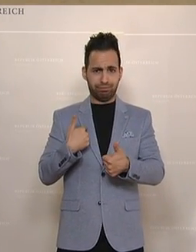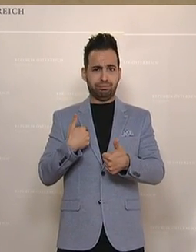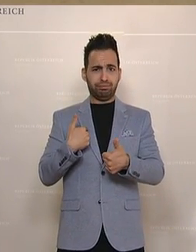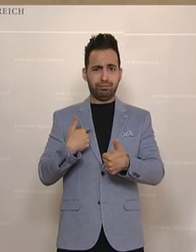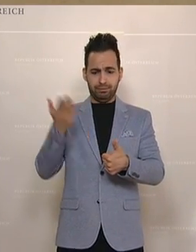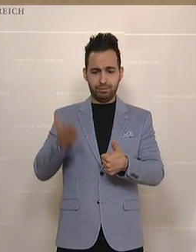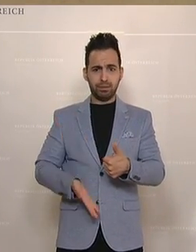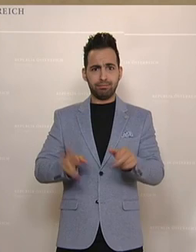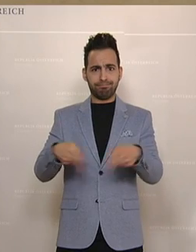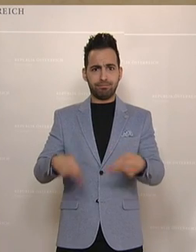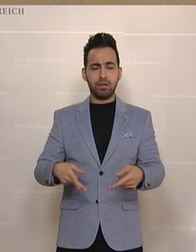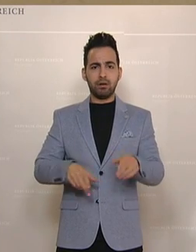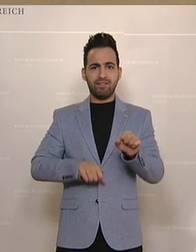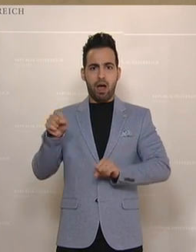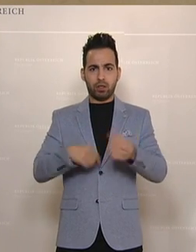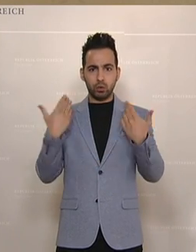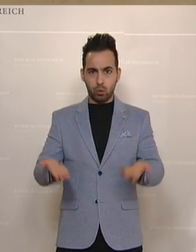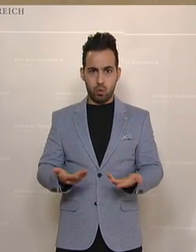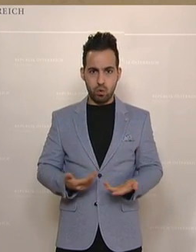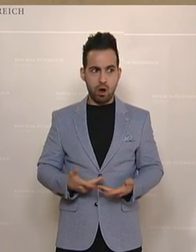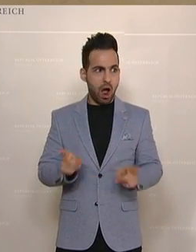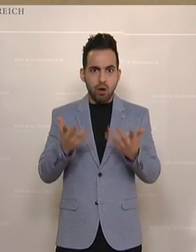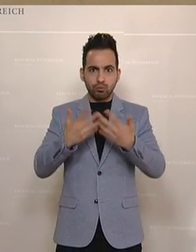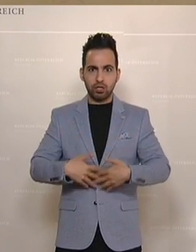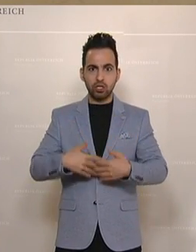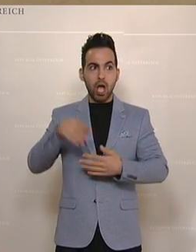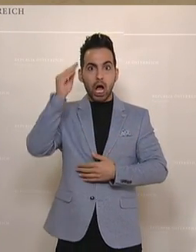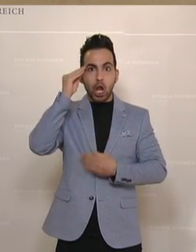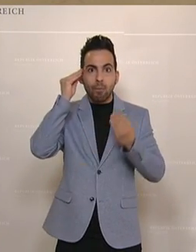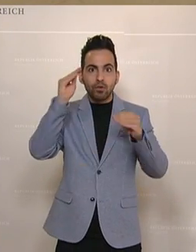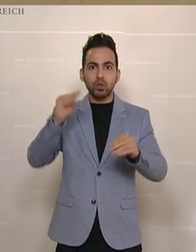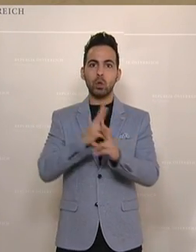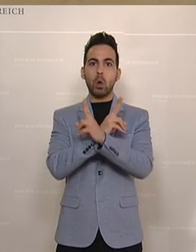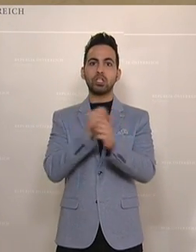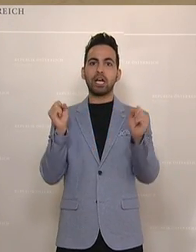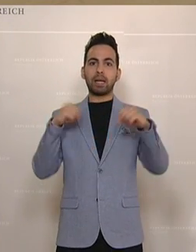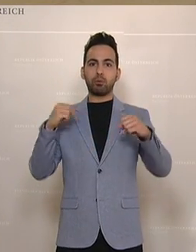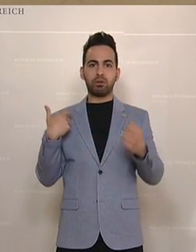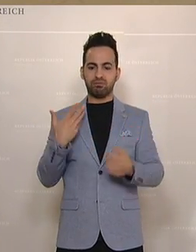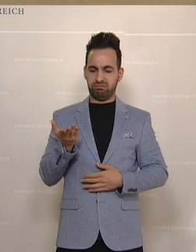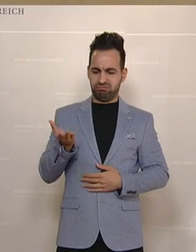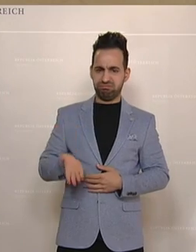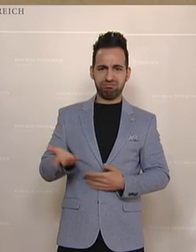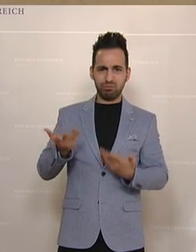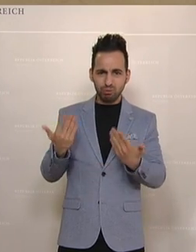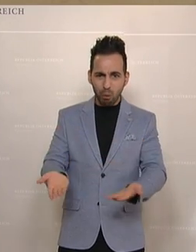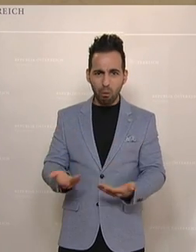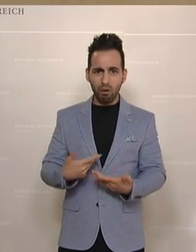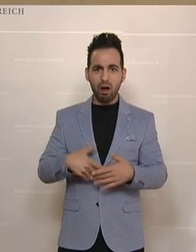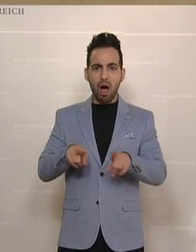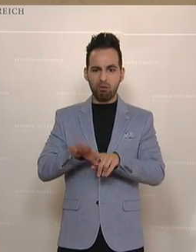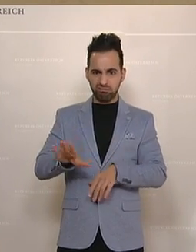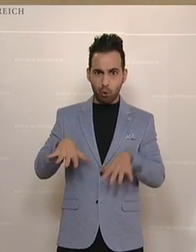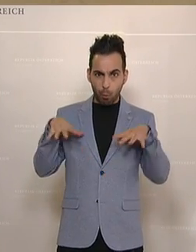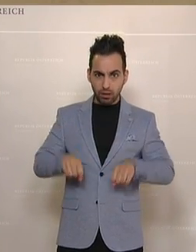beispielsloses Vorgehen vom Herrn Bundeskanzler, was also auch schon mal die Glaubwürdigkeit der Österreichischen Republik in Frage gestellt hat und die Kompetenzen